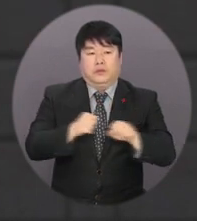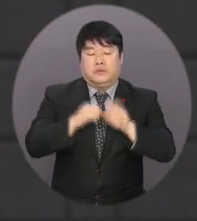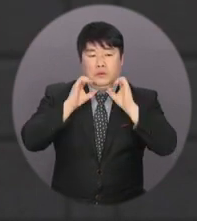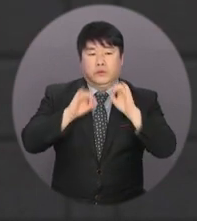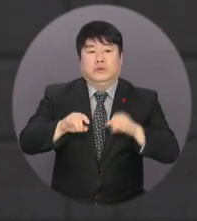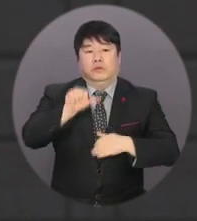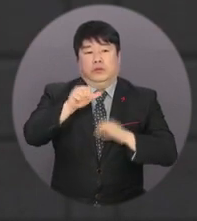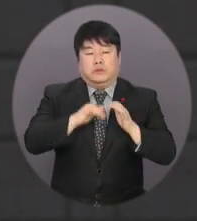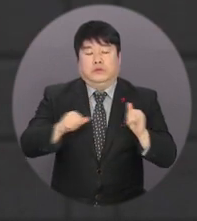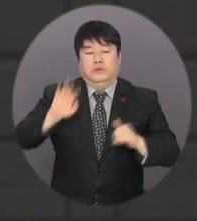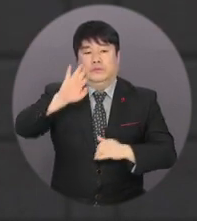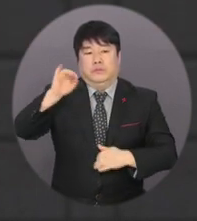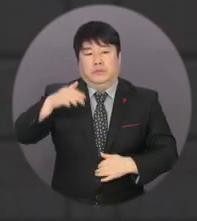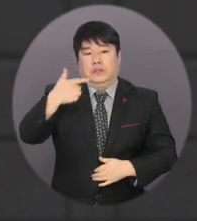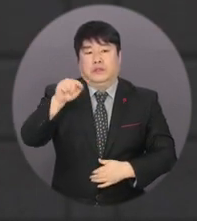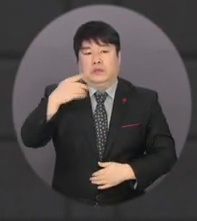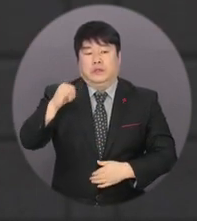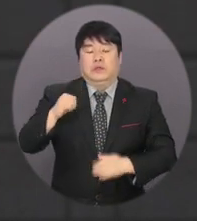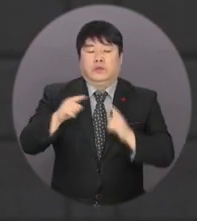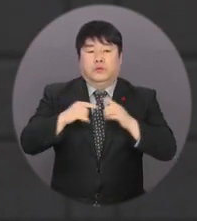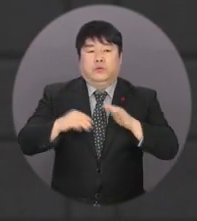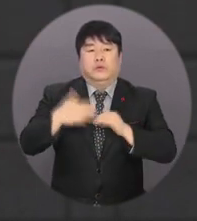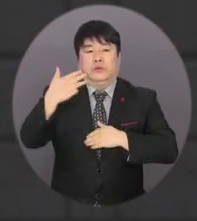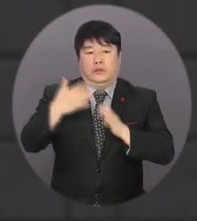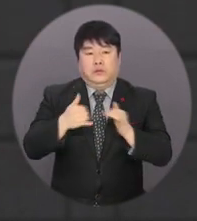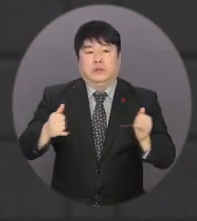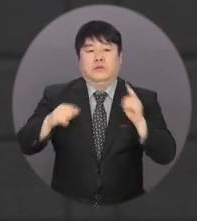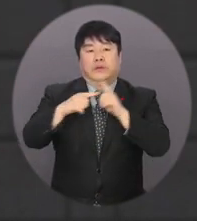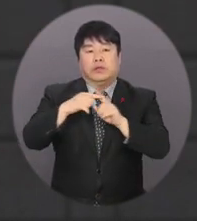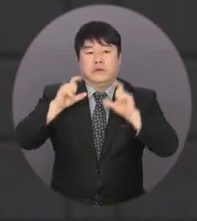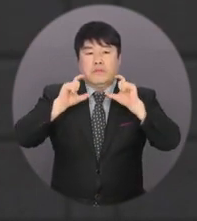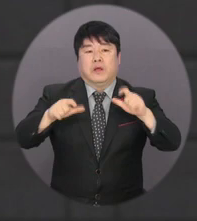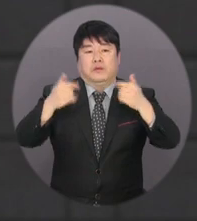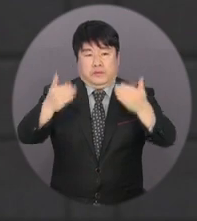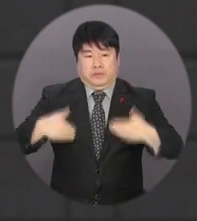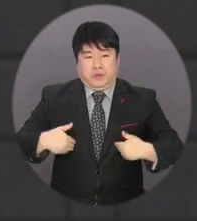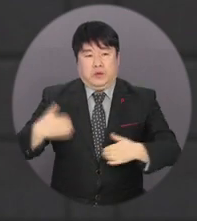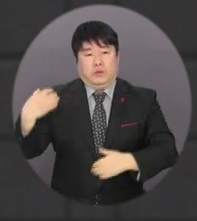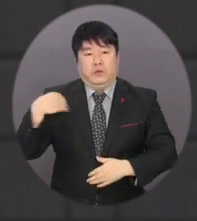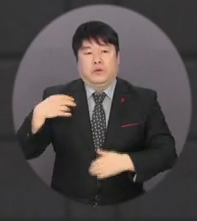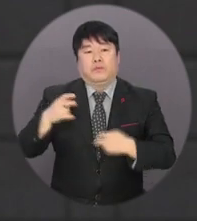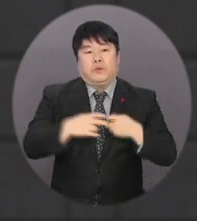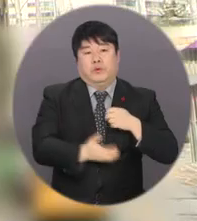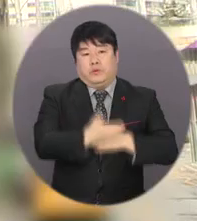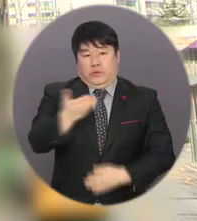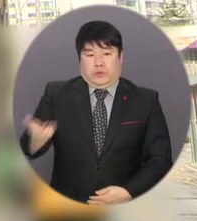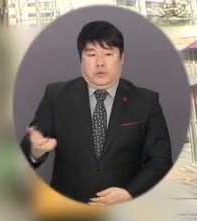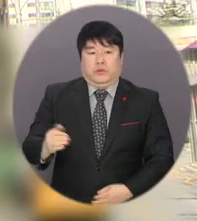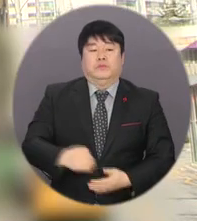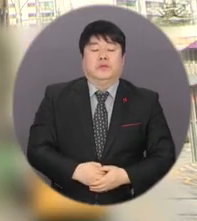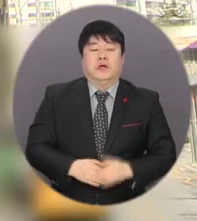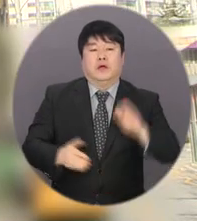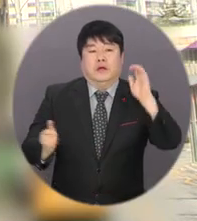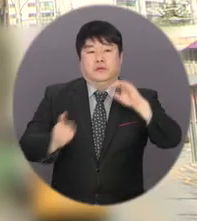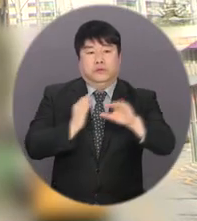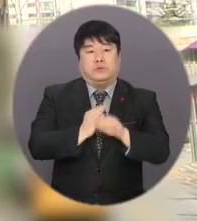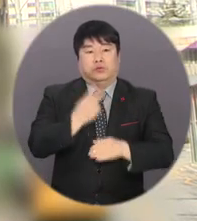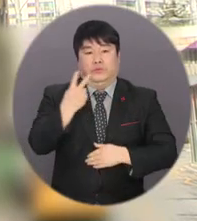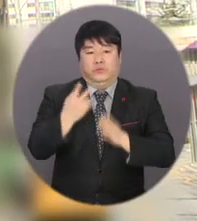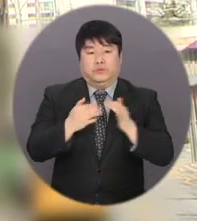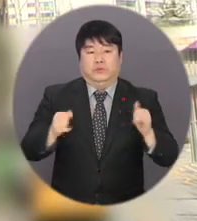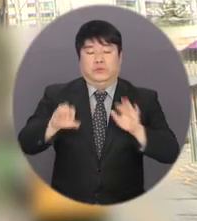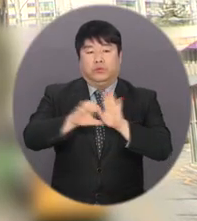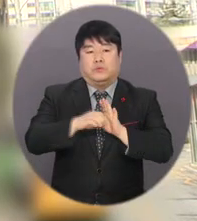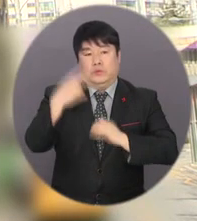5명 빛내리교회 교인 8명 등이 양상 판정을 받고 전담 병원으로 이송돼 있습니다 학생 가운데 2명은